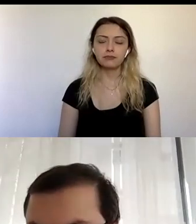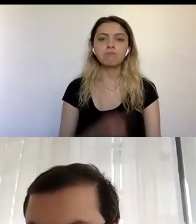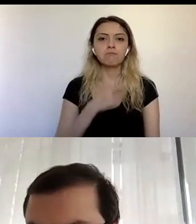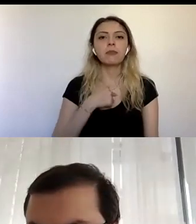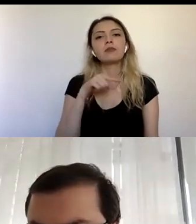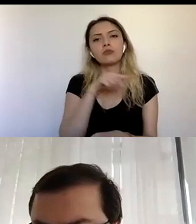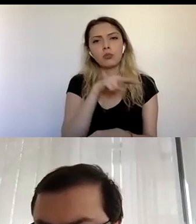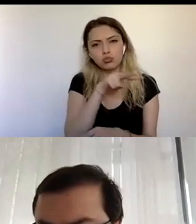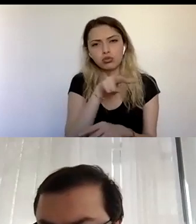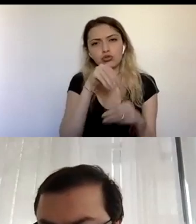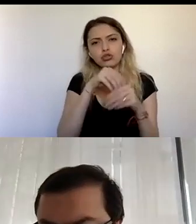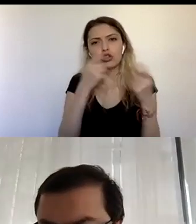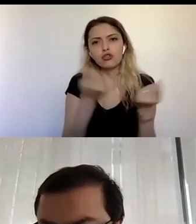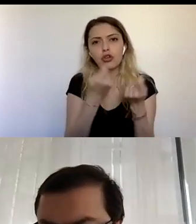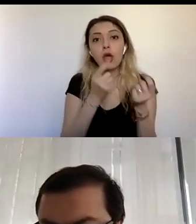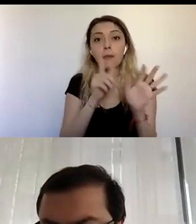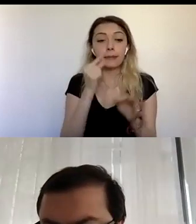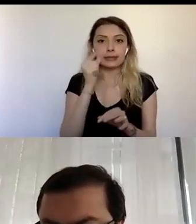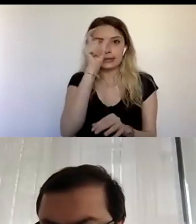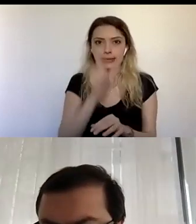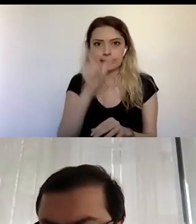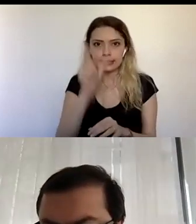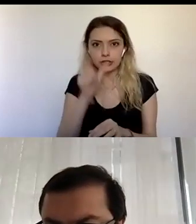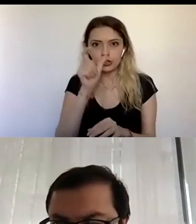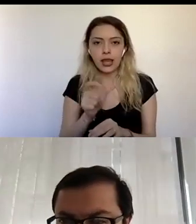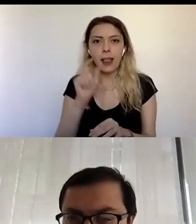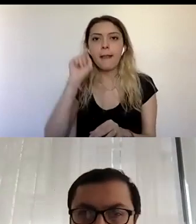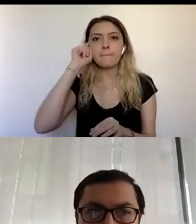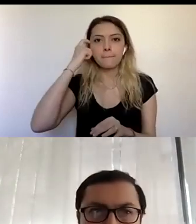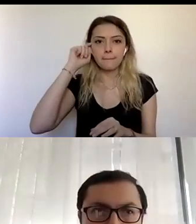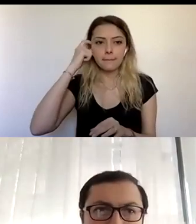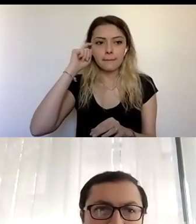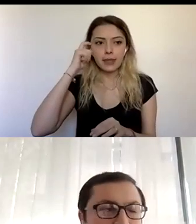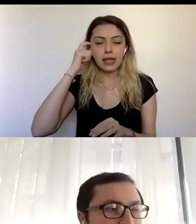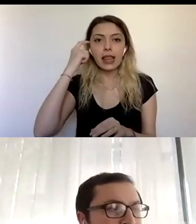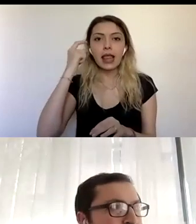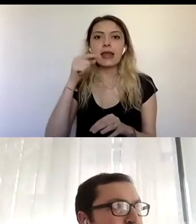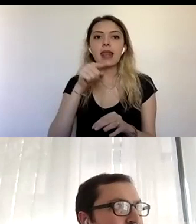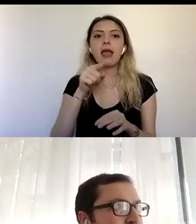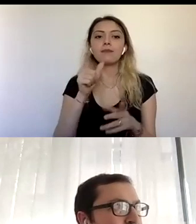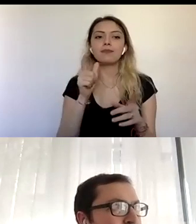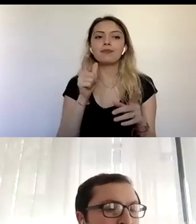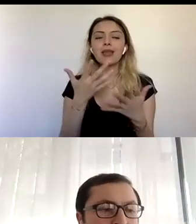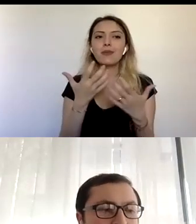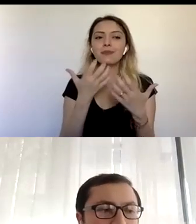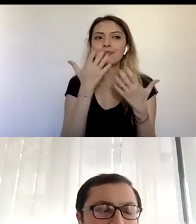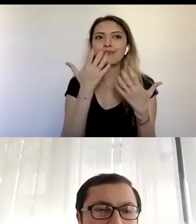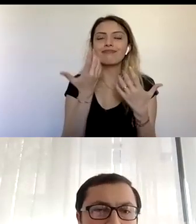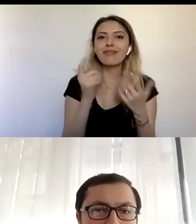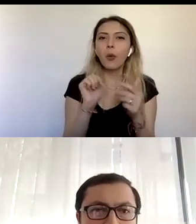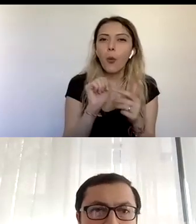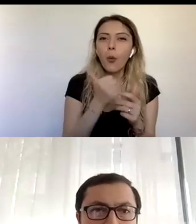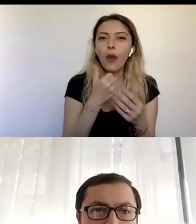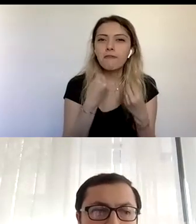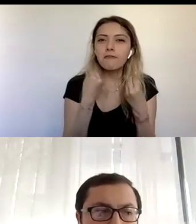yani yapabileceğimiz kadar en büyük, en yüksek önemi vererek yapıyoruz. Bu ne demek? Eğer bir toplu mail,